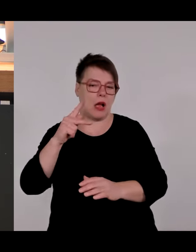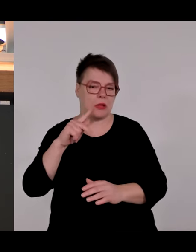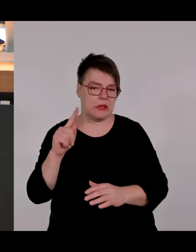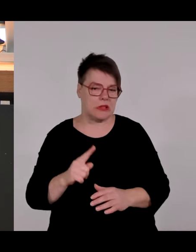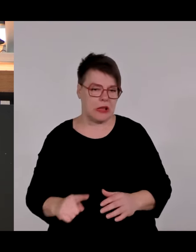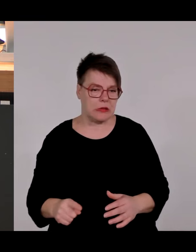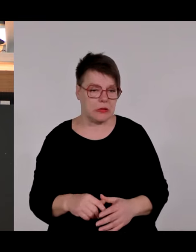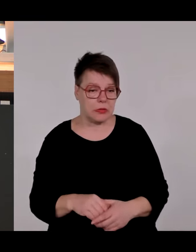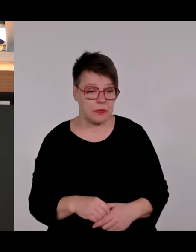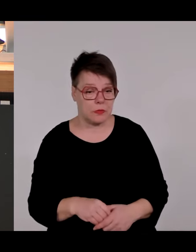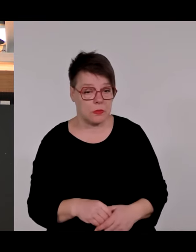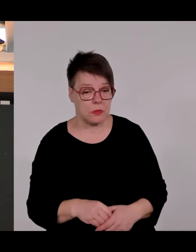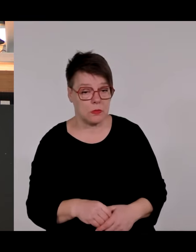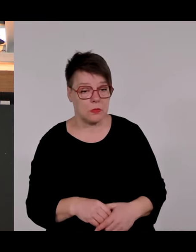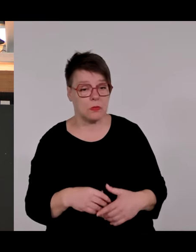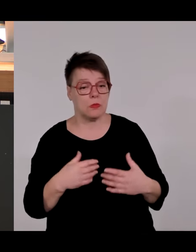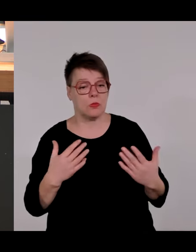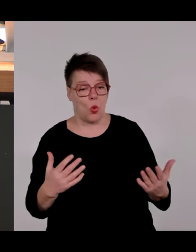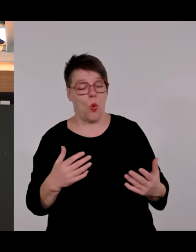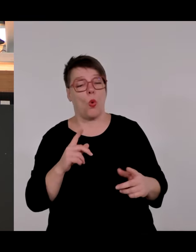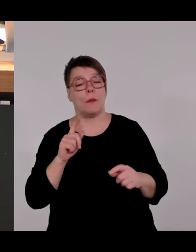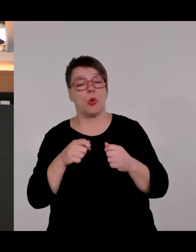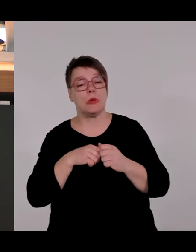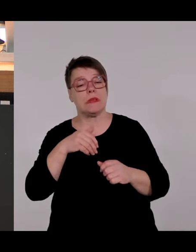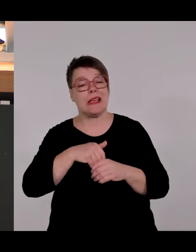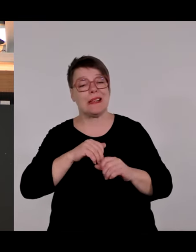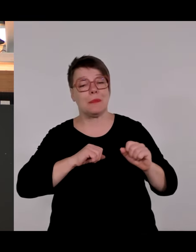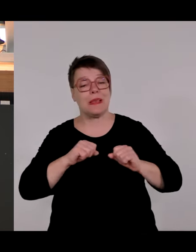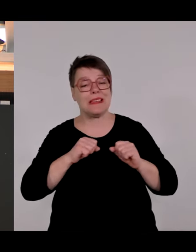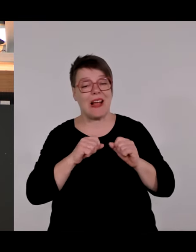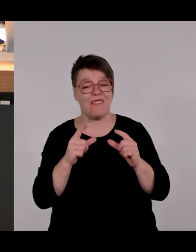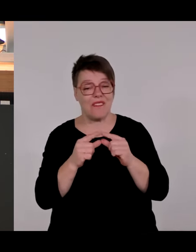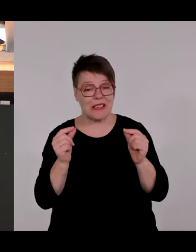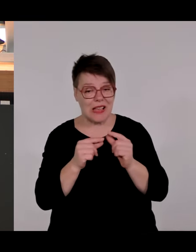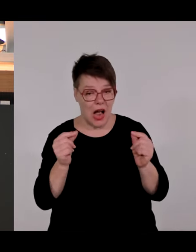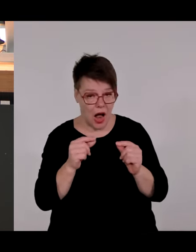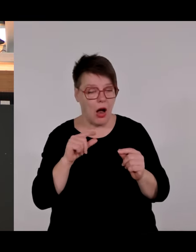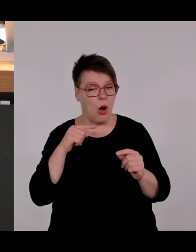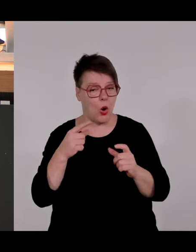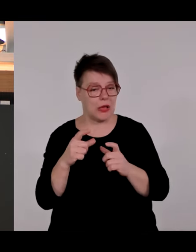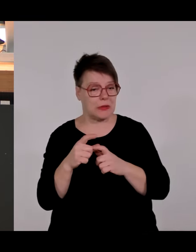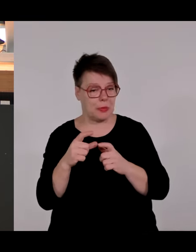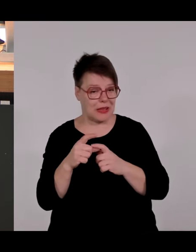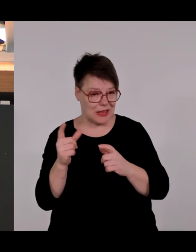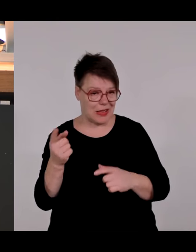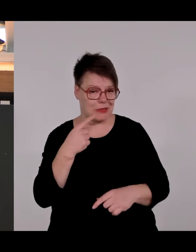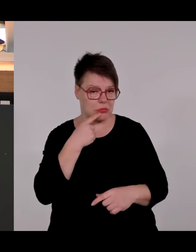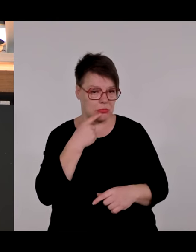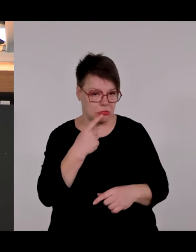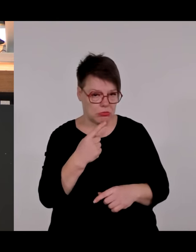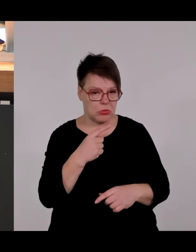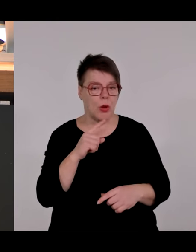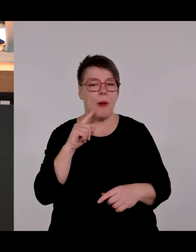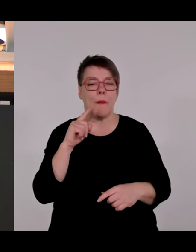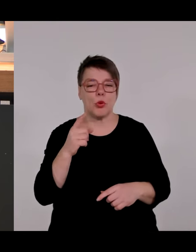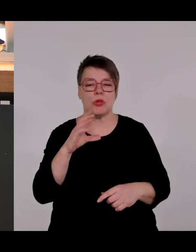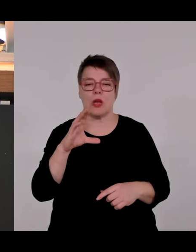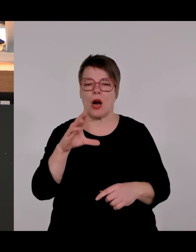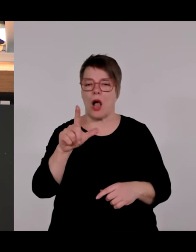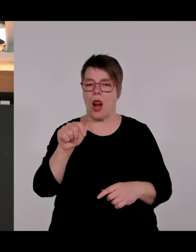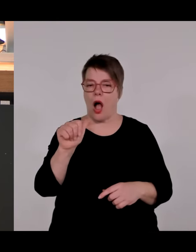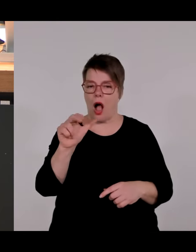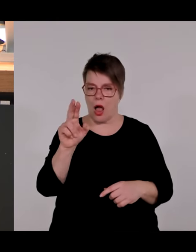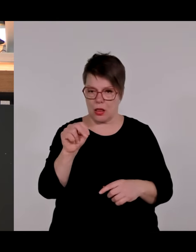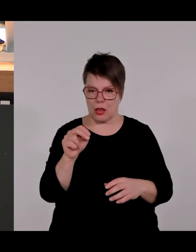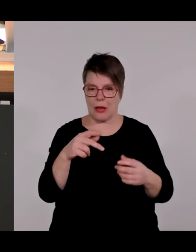deren keine Straftaten zu Schulden gemacht werden können. Meine Damen und Herren, das ist ein klarer Verstoß gegen den Rechtsstaat. Wir haben in Deutschland keine Sippenhaft. Und diese Art